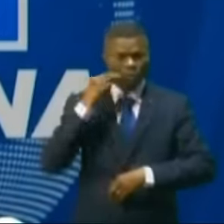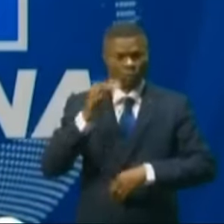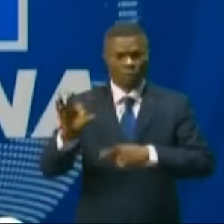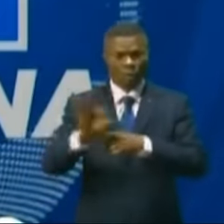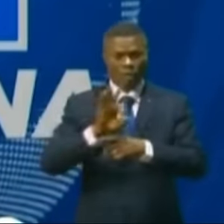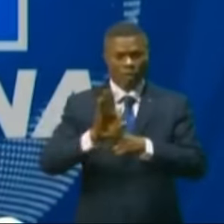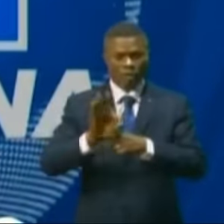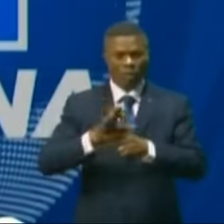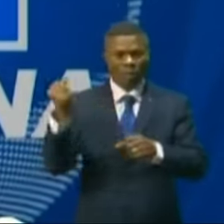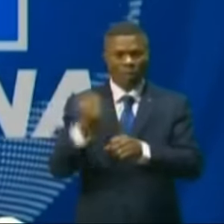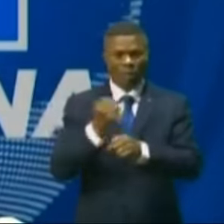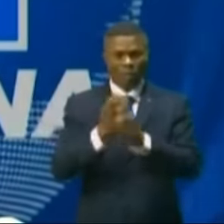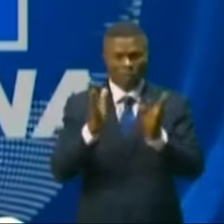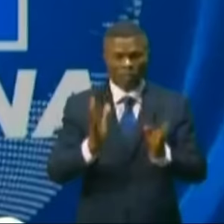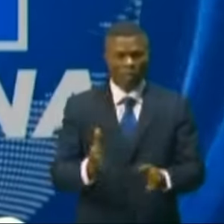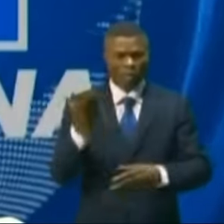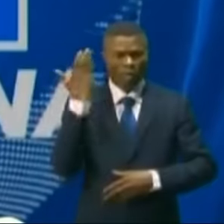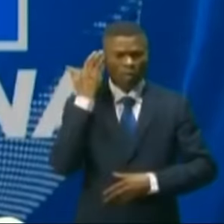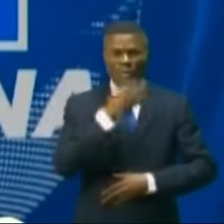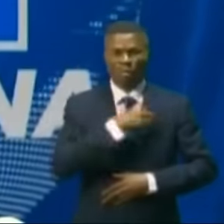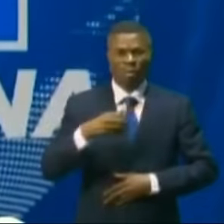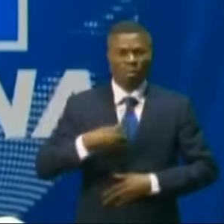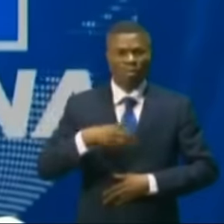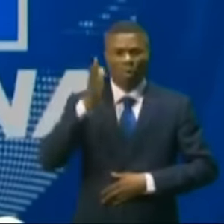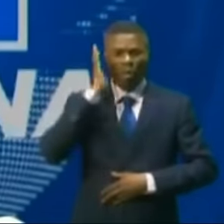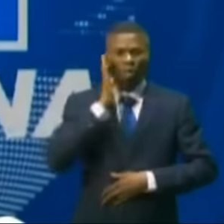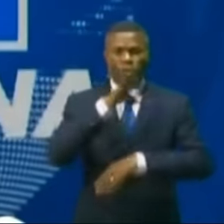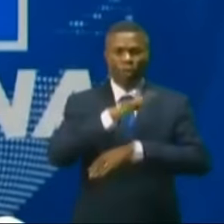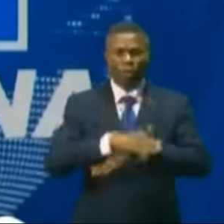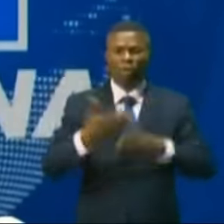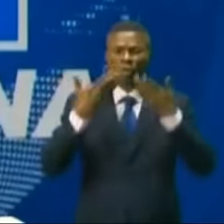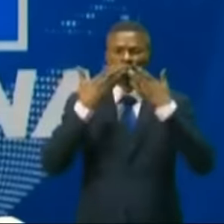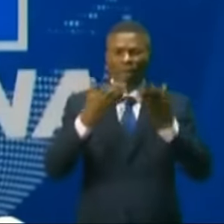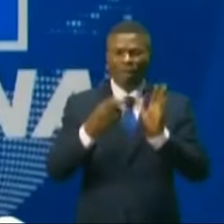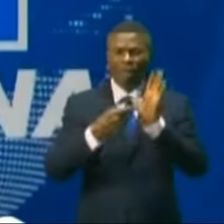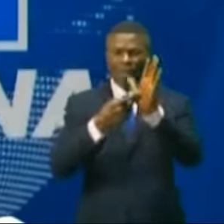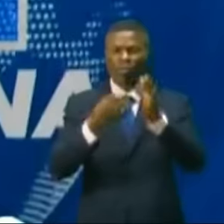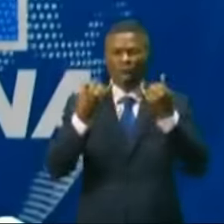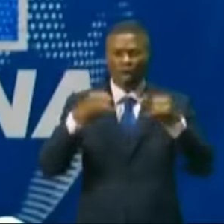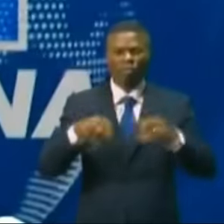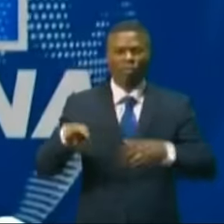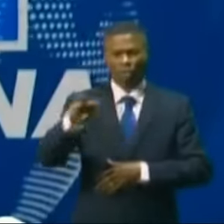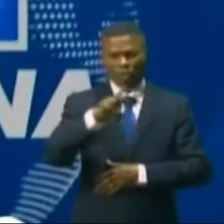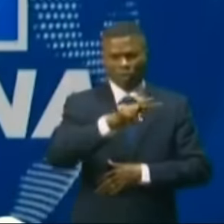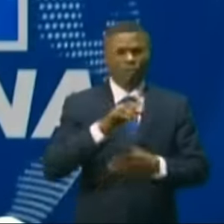formation professionnelle. Mesdames et messieurs, grand est notre plaisir de vous informer.